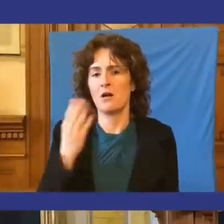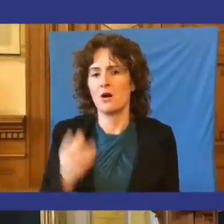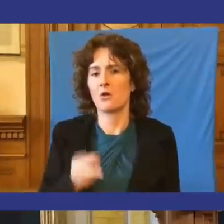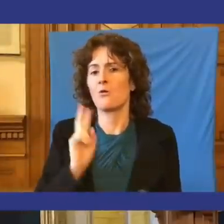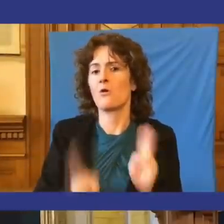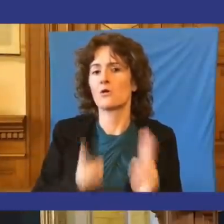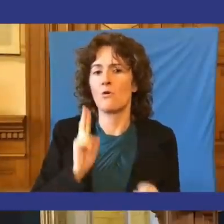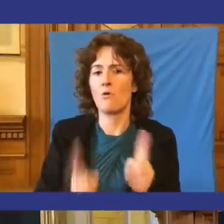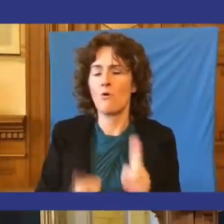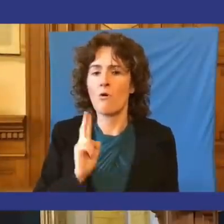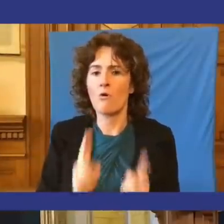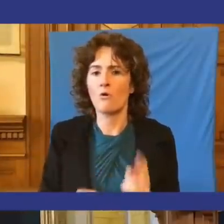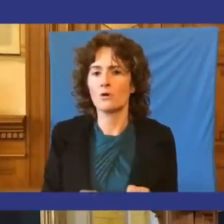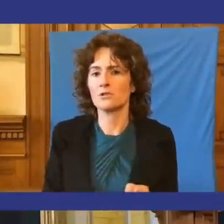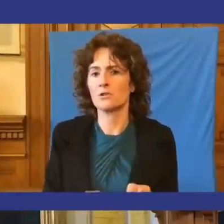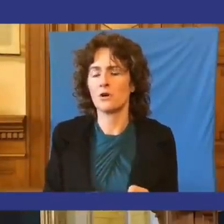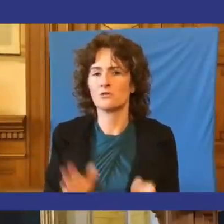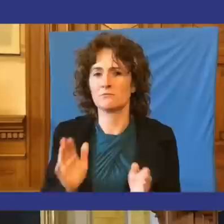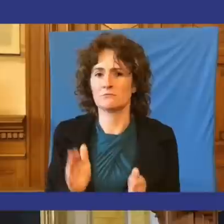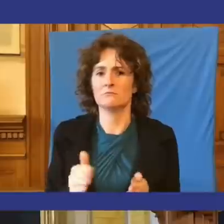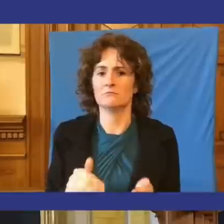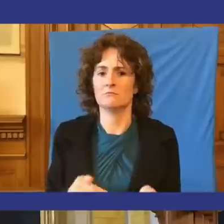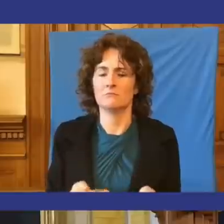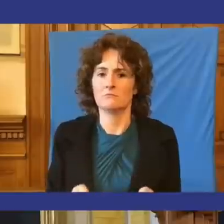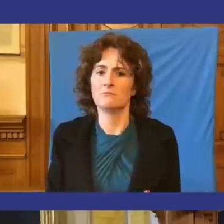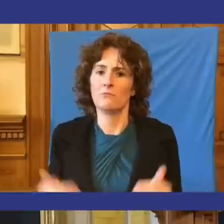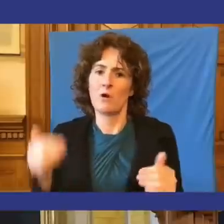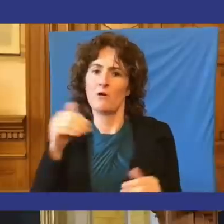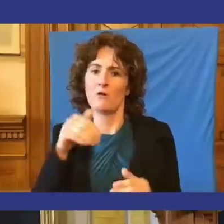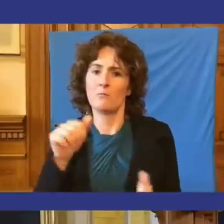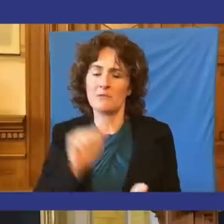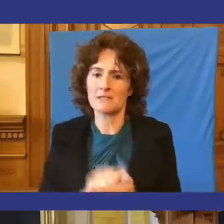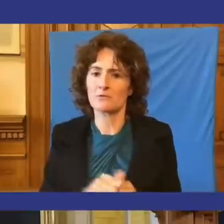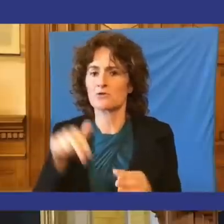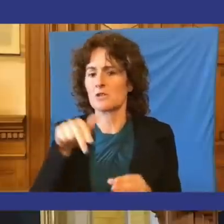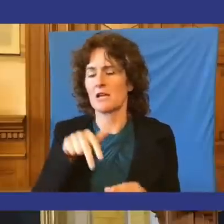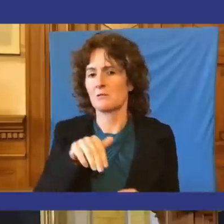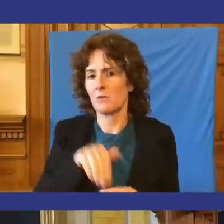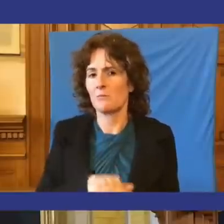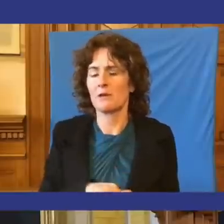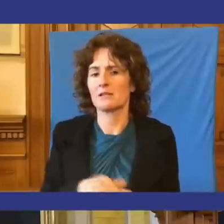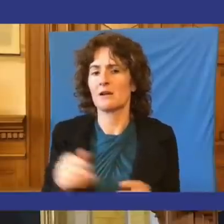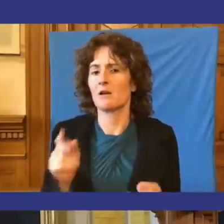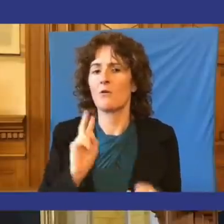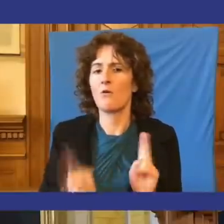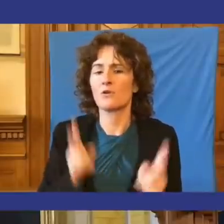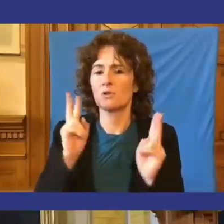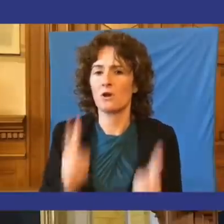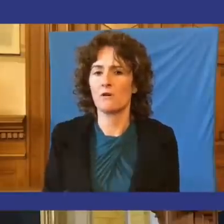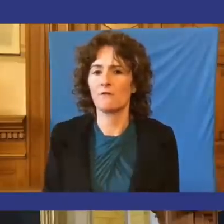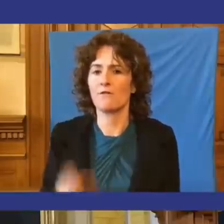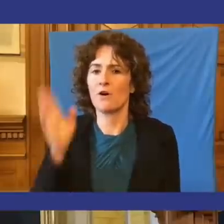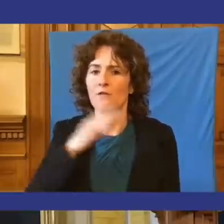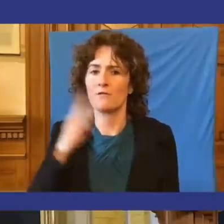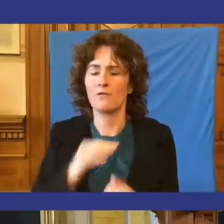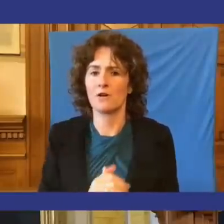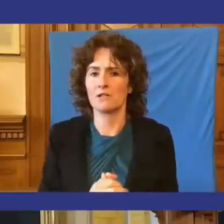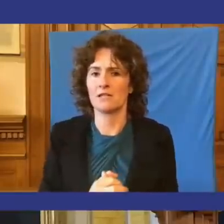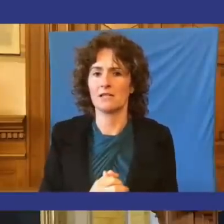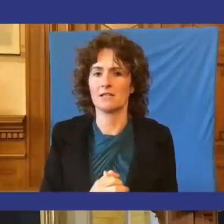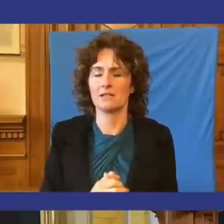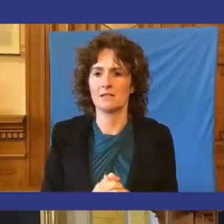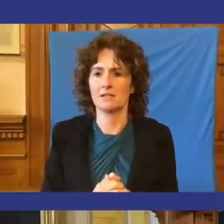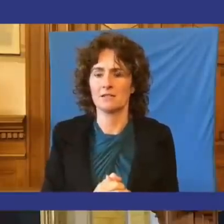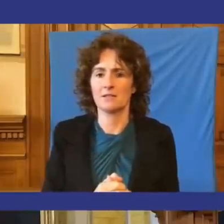volt, ahogy elmondtam, jó? Tehát nem az... nyomta be, de ön szólt a jegyzőnek, hogy rakja be. Én elmondtam neki, hogy abban a formában nem vagyok hajlandó ezt megszavazni. És hogy került oda a Kecskés Fanni neve? Ő